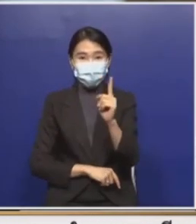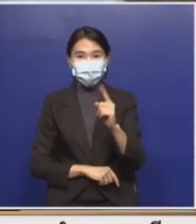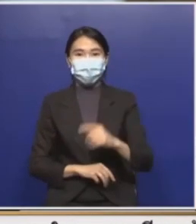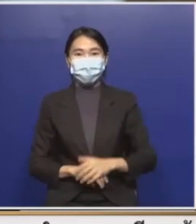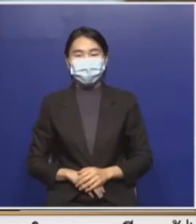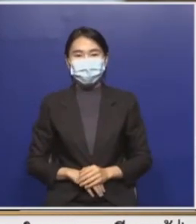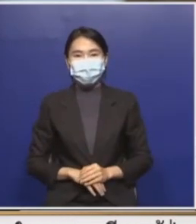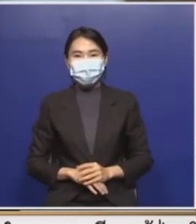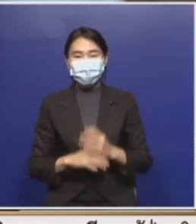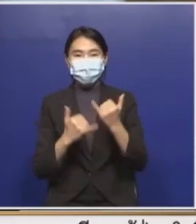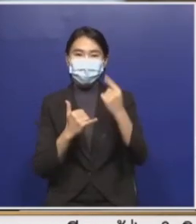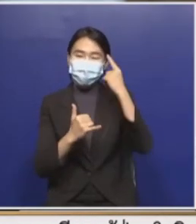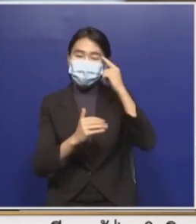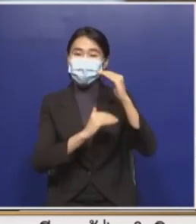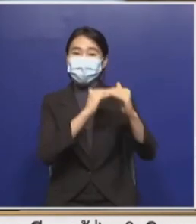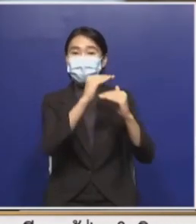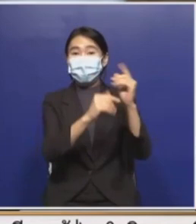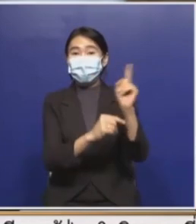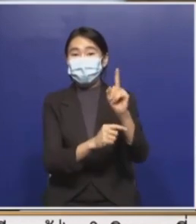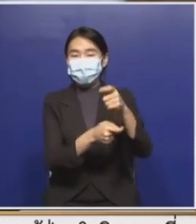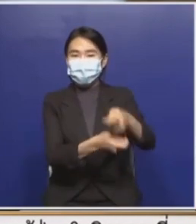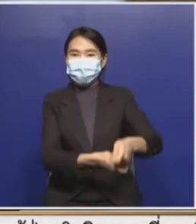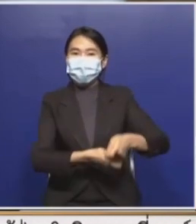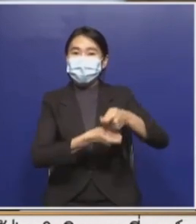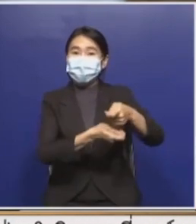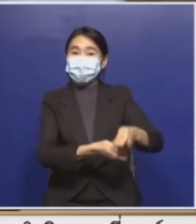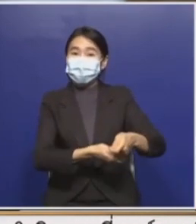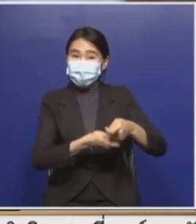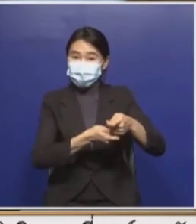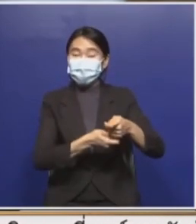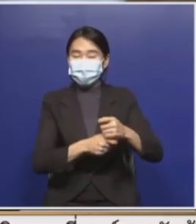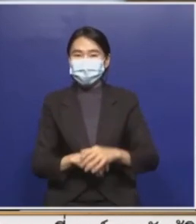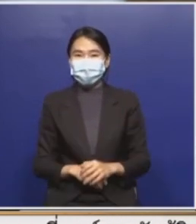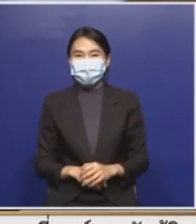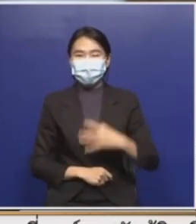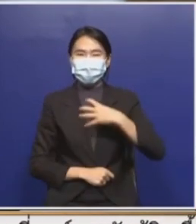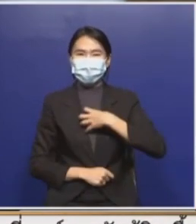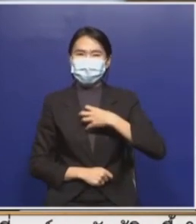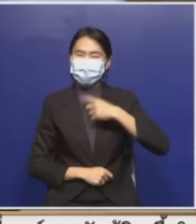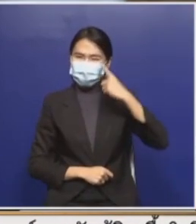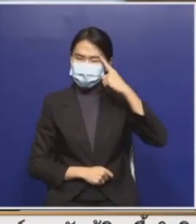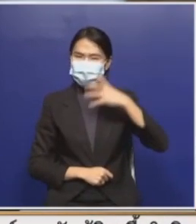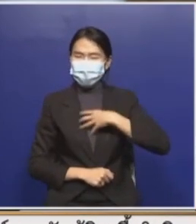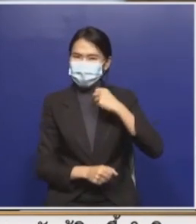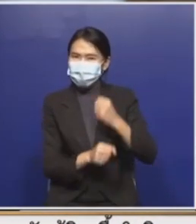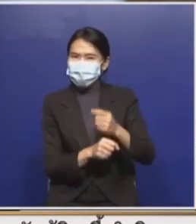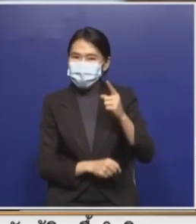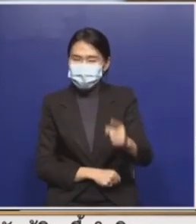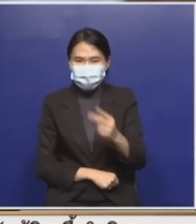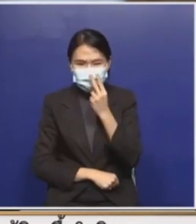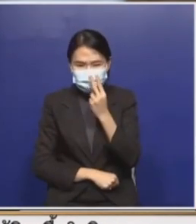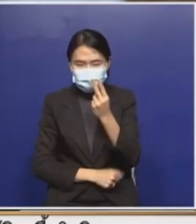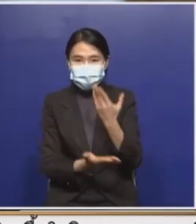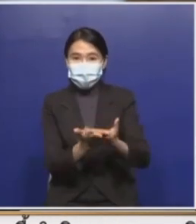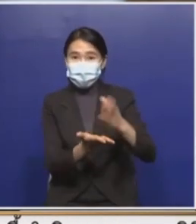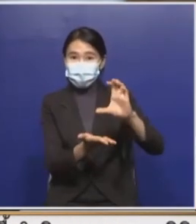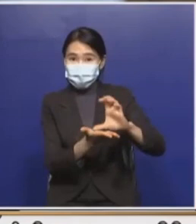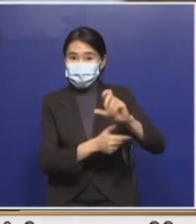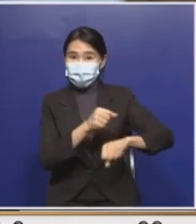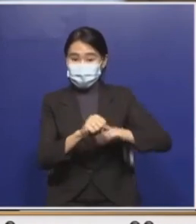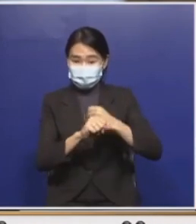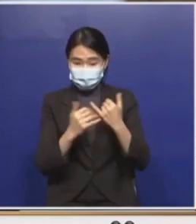เห็นว่าการพัฒนาทางด้านการเกษตรสิ่งหนึ่งที่อยากจะให้เกิดขึ้นในงบประมาณฉบับ